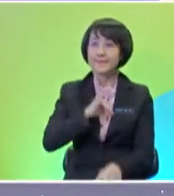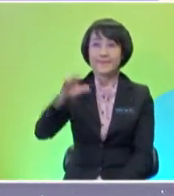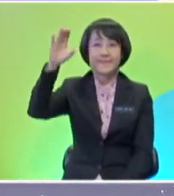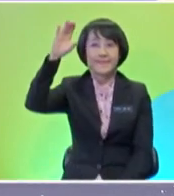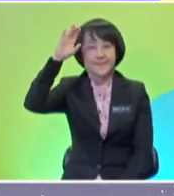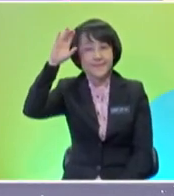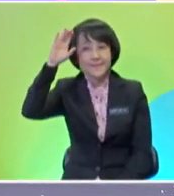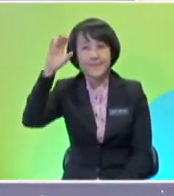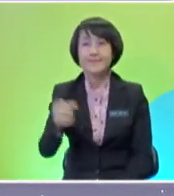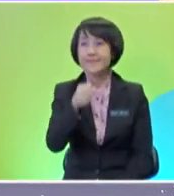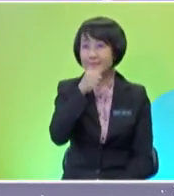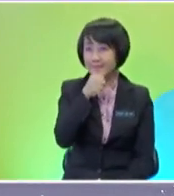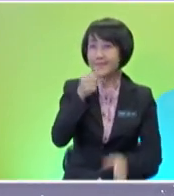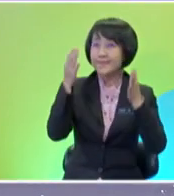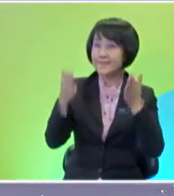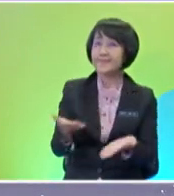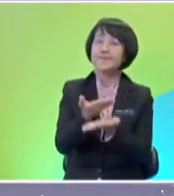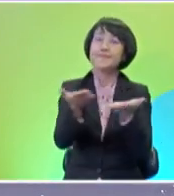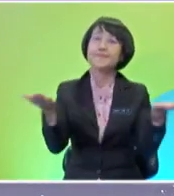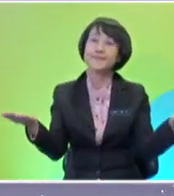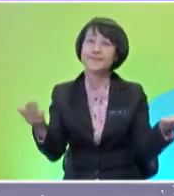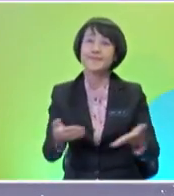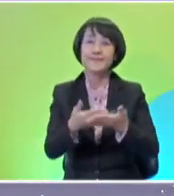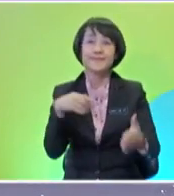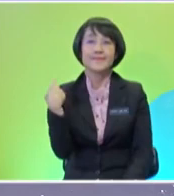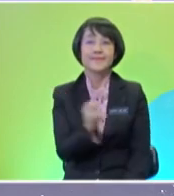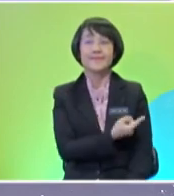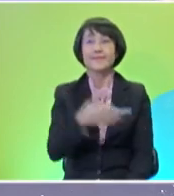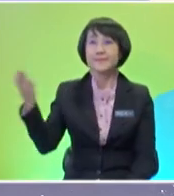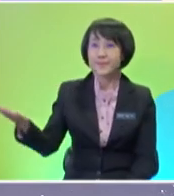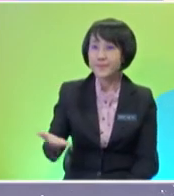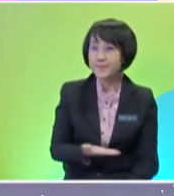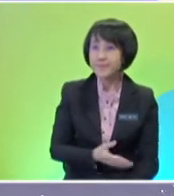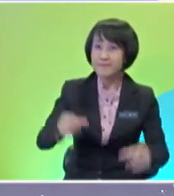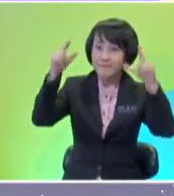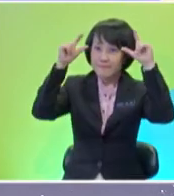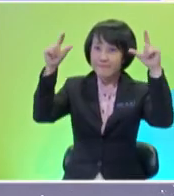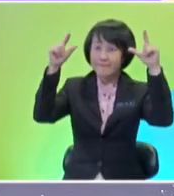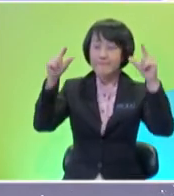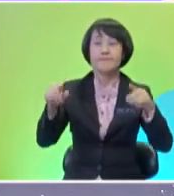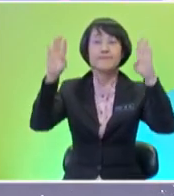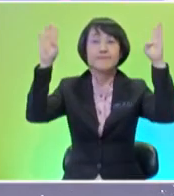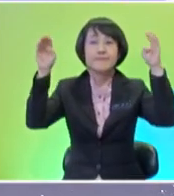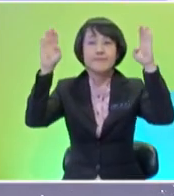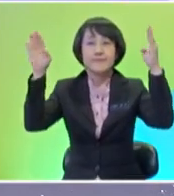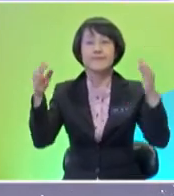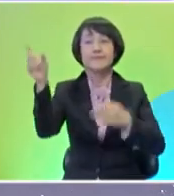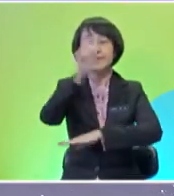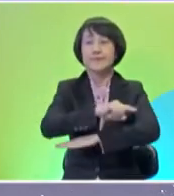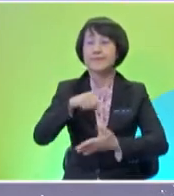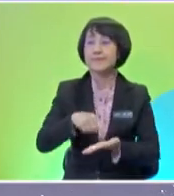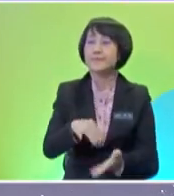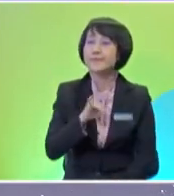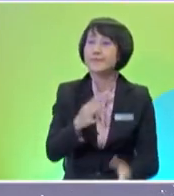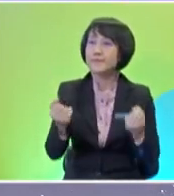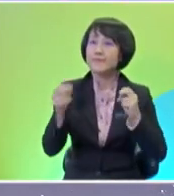MJ selaku pengacara anda dan sebelum kita persilahkan guru penyampai untuk mata pelajaran hari ini saya ingin